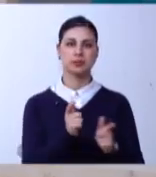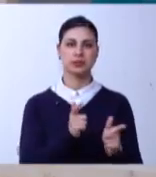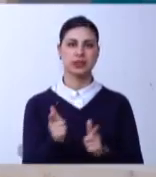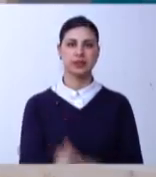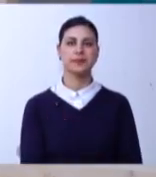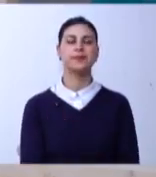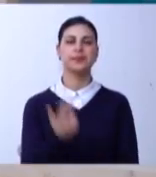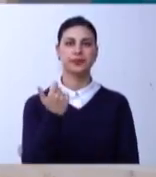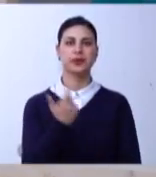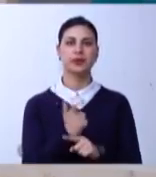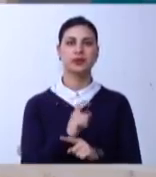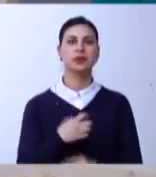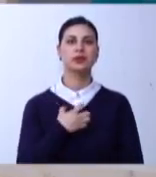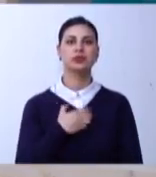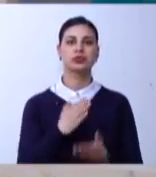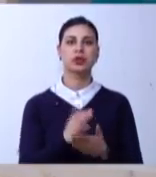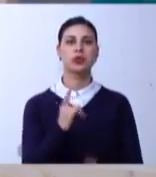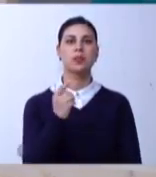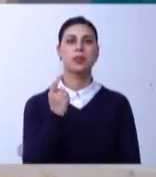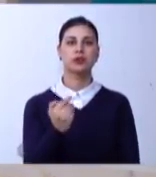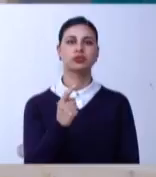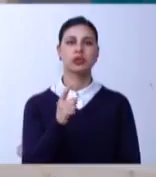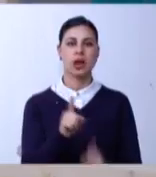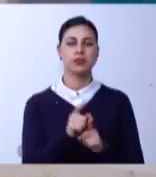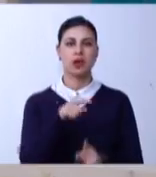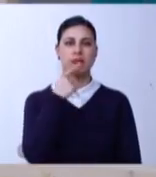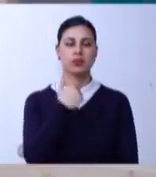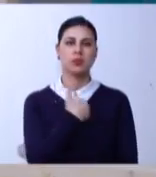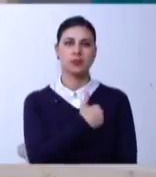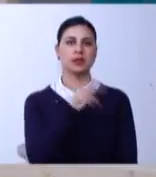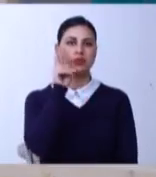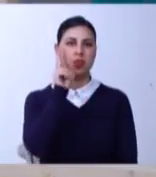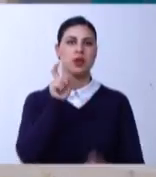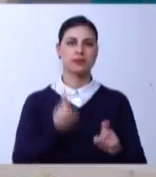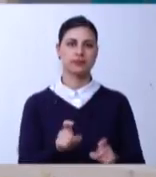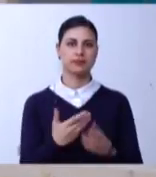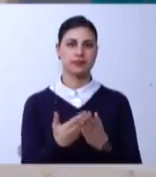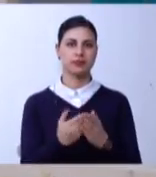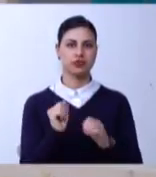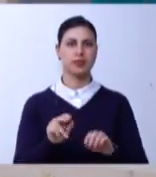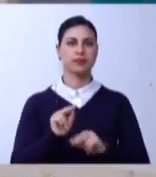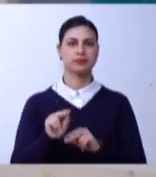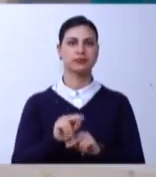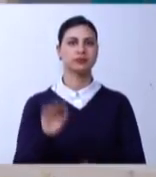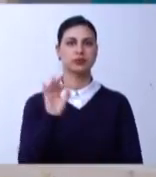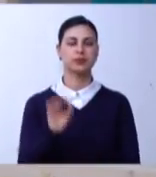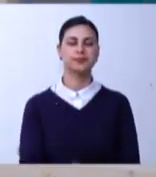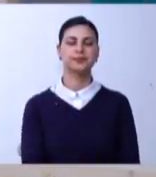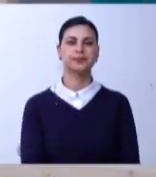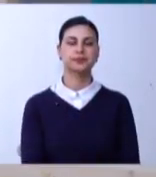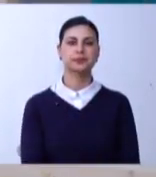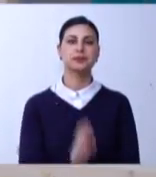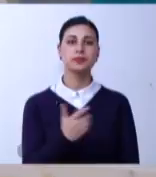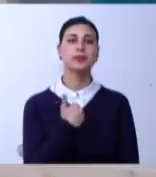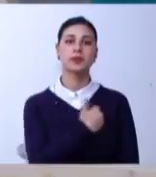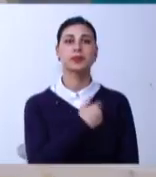დიახ, ნამდვილად ძალიან მნიშვნელოვანია, რომ ბავშვი გამოხატავდეს მზადყოფნას იმისათვის, რომ დავიწყოთ ტუალეტის ჩვევაზე მუშაობა. და მე